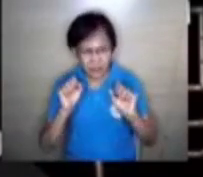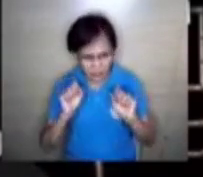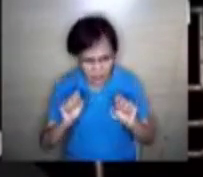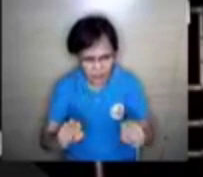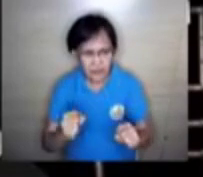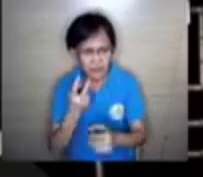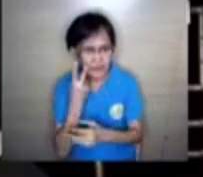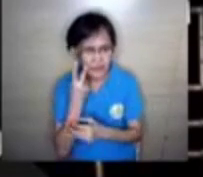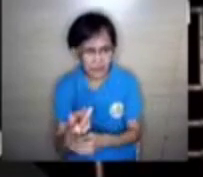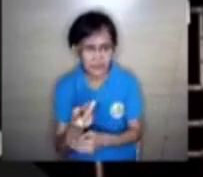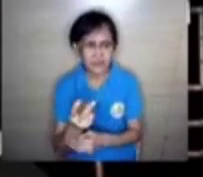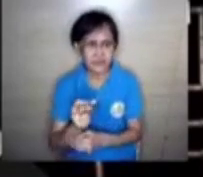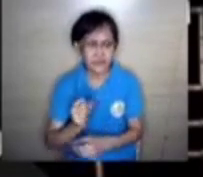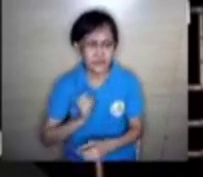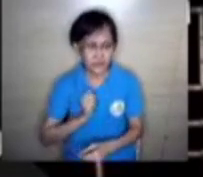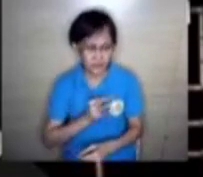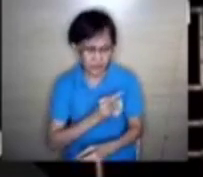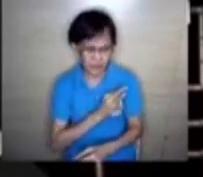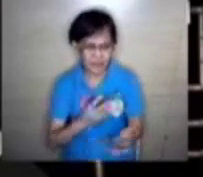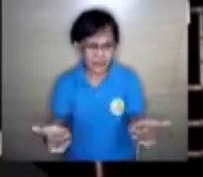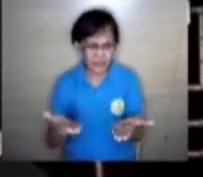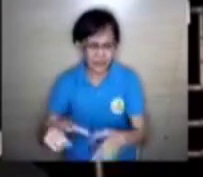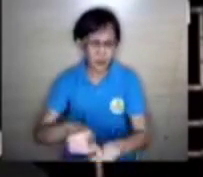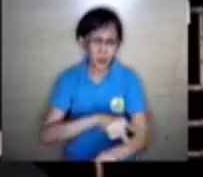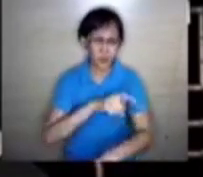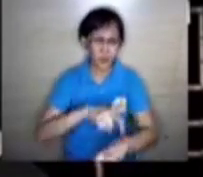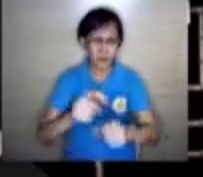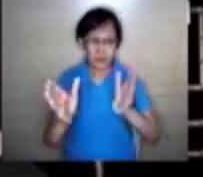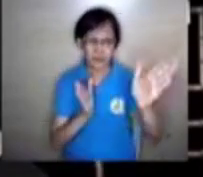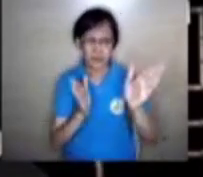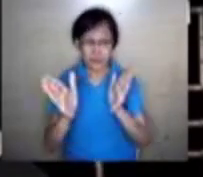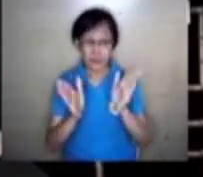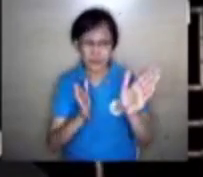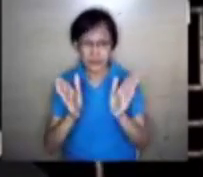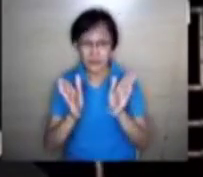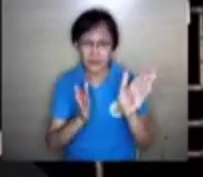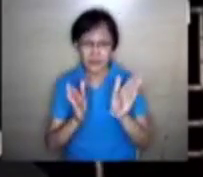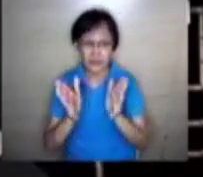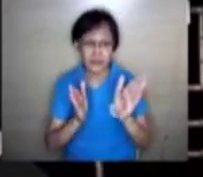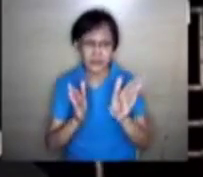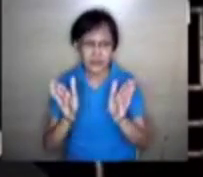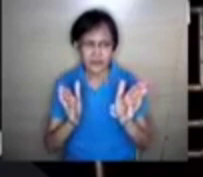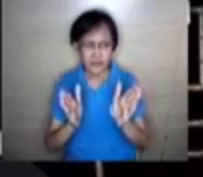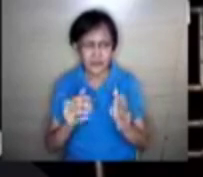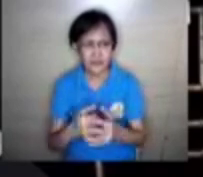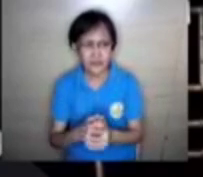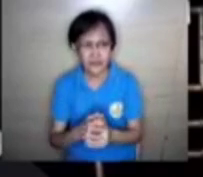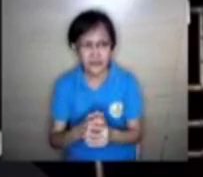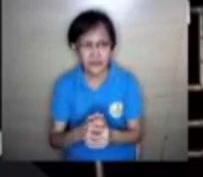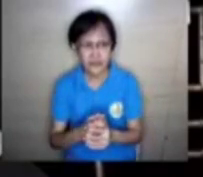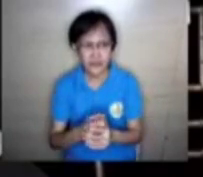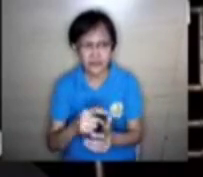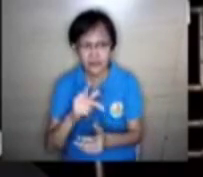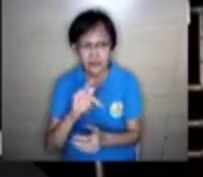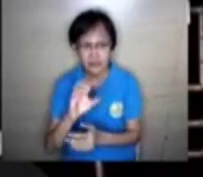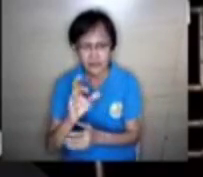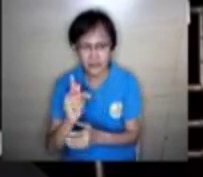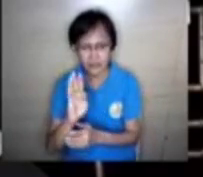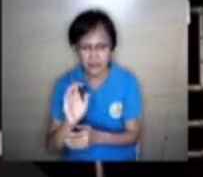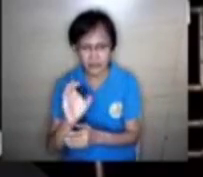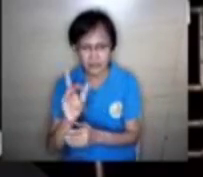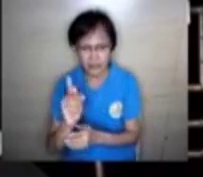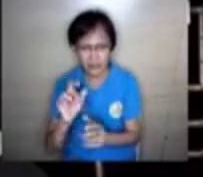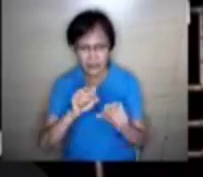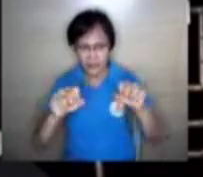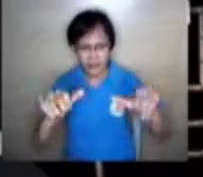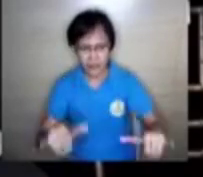yung mga kawani na matatagal na dito, alam nyo naman kung magkano yung mga SOP sa kickback dati.